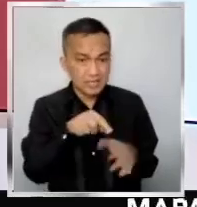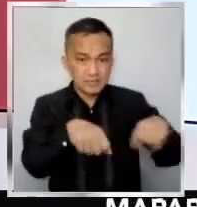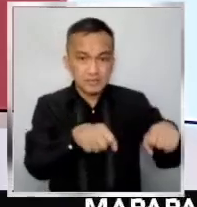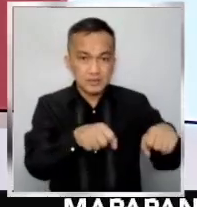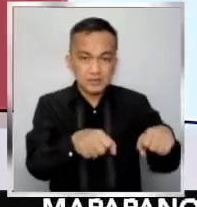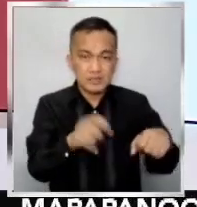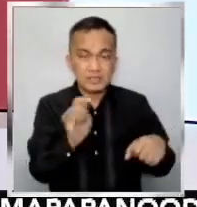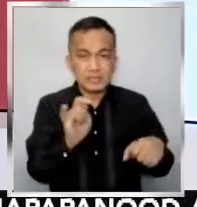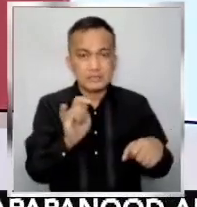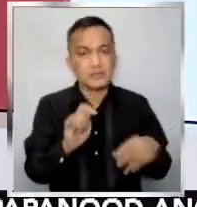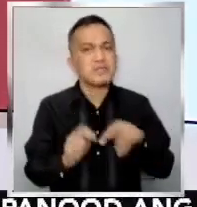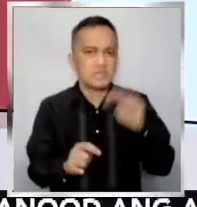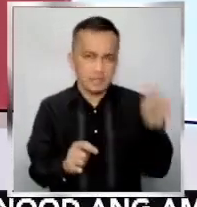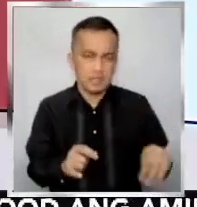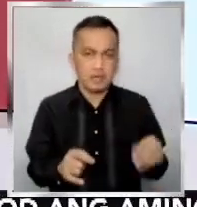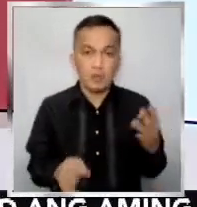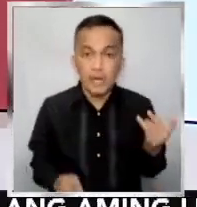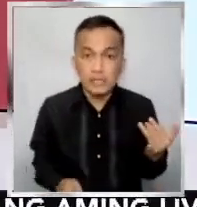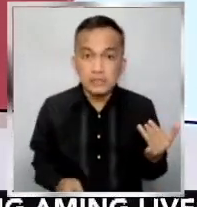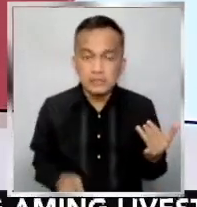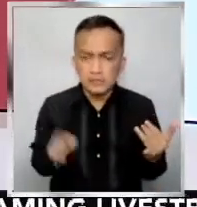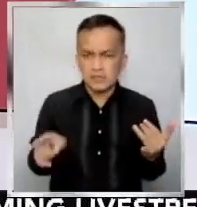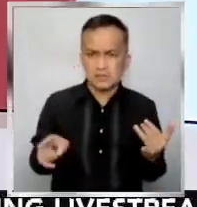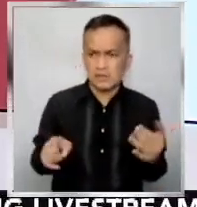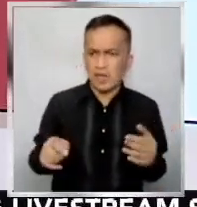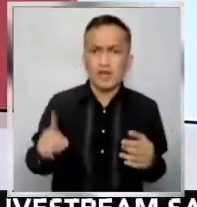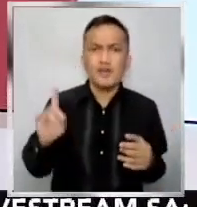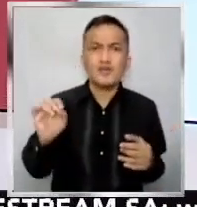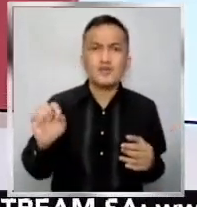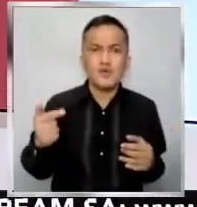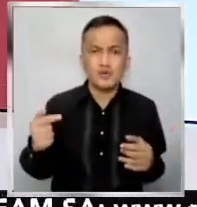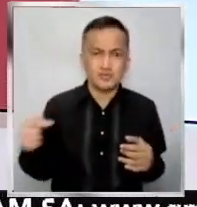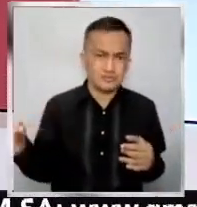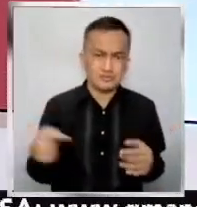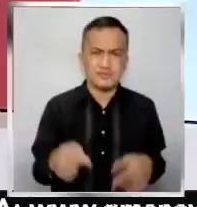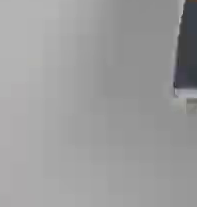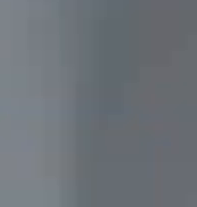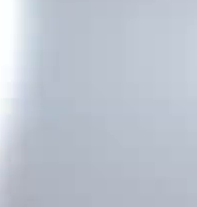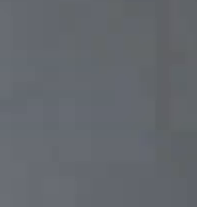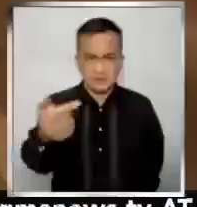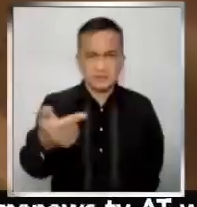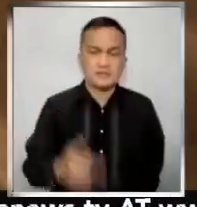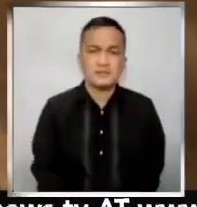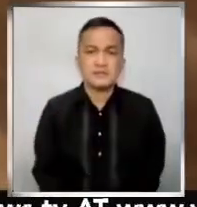Maynila. Ang dahilan, isang aso nakatutok si Nico Wahe.